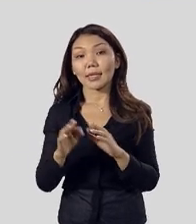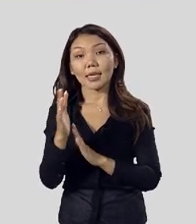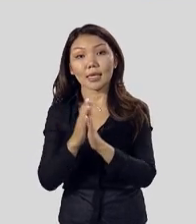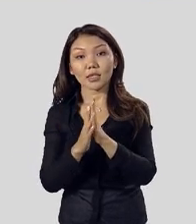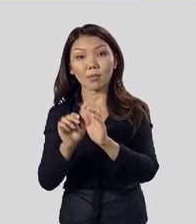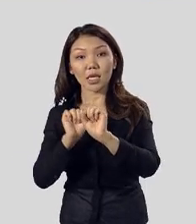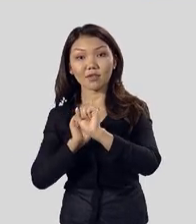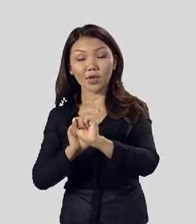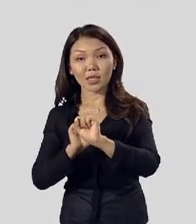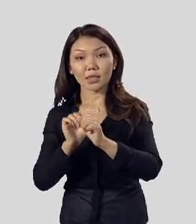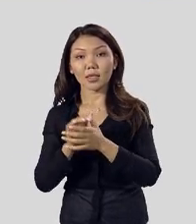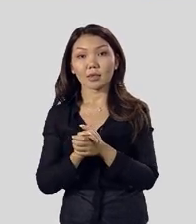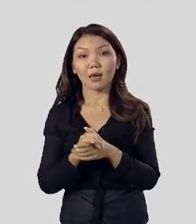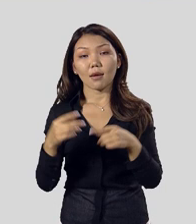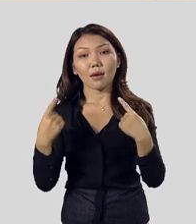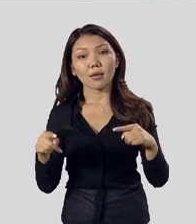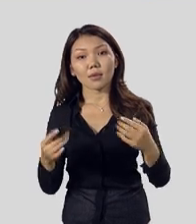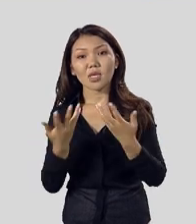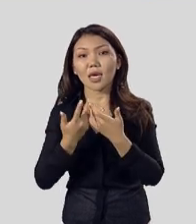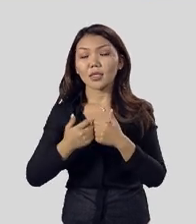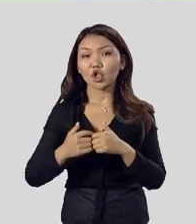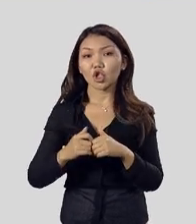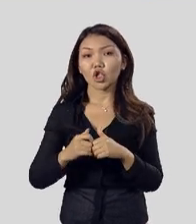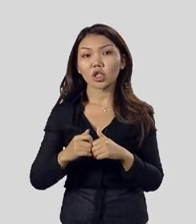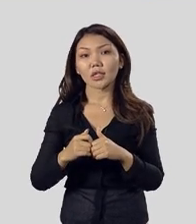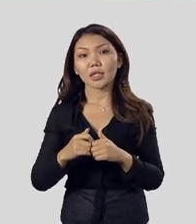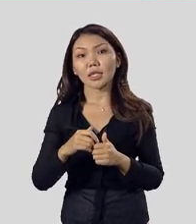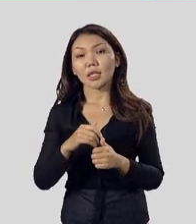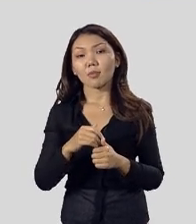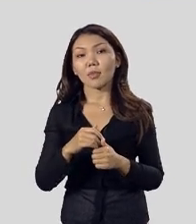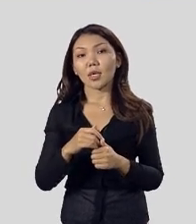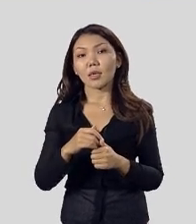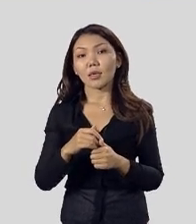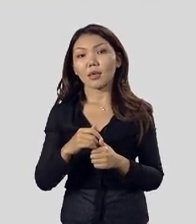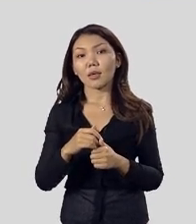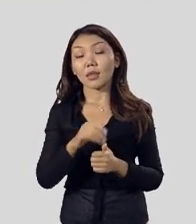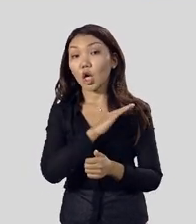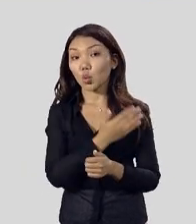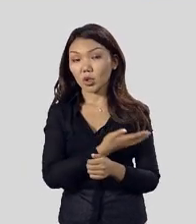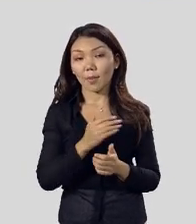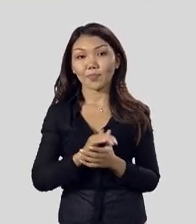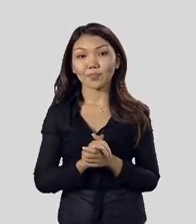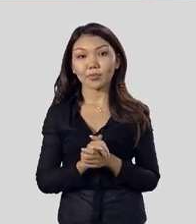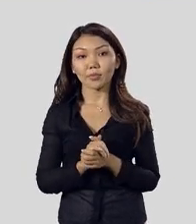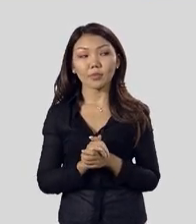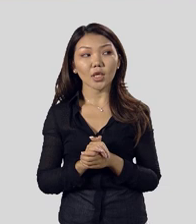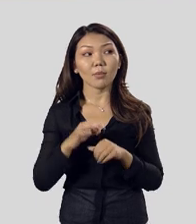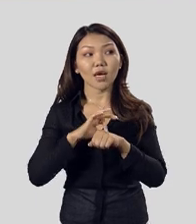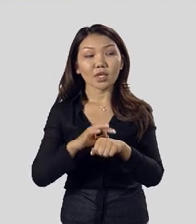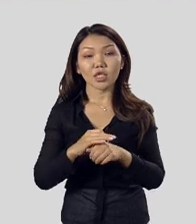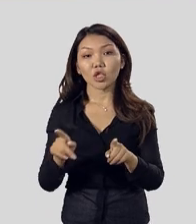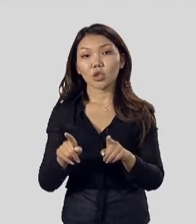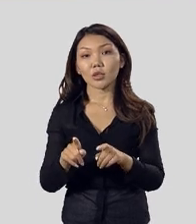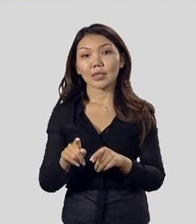различным механическим нагрузкам проводящие ткани служат для проведения воды